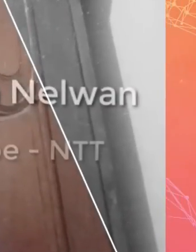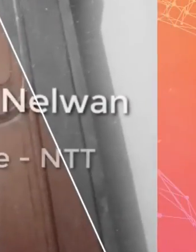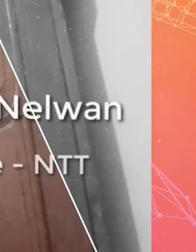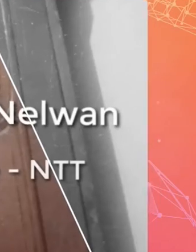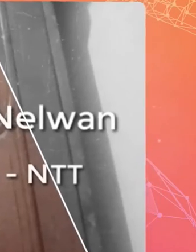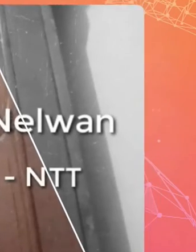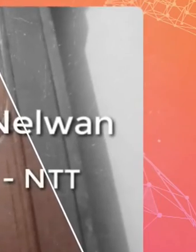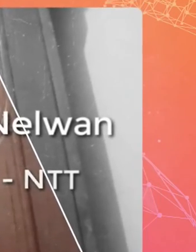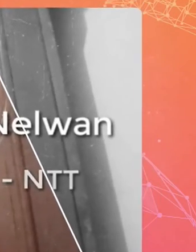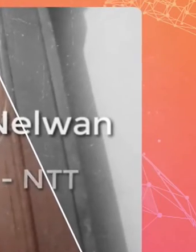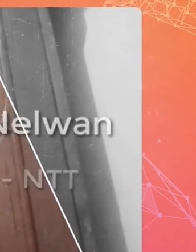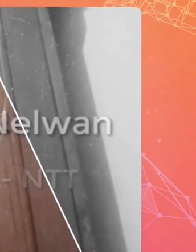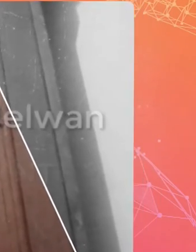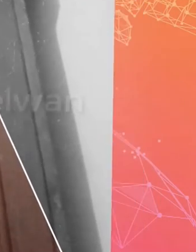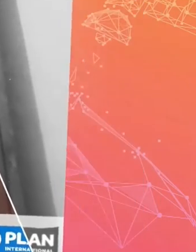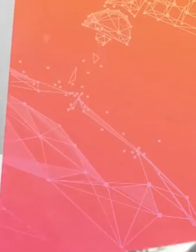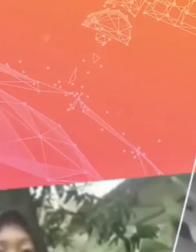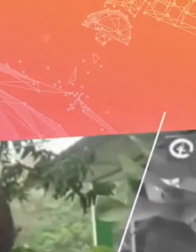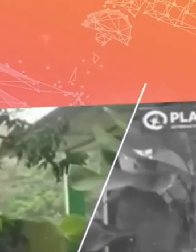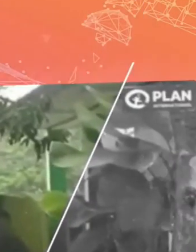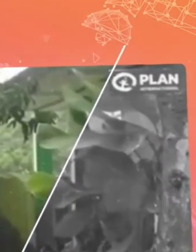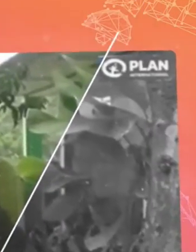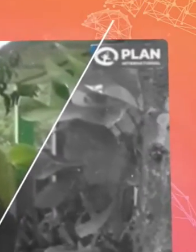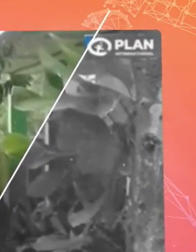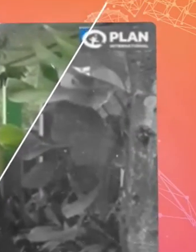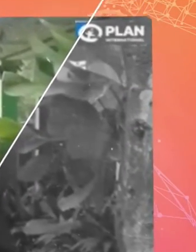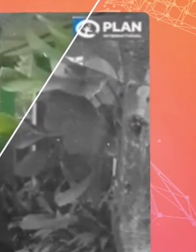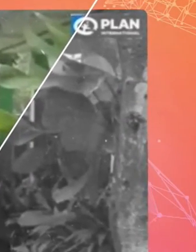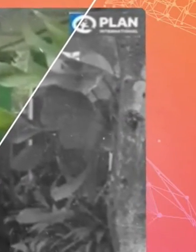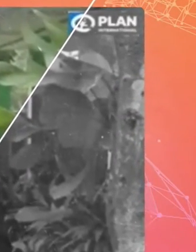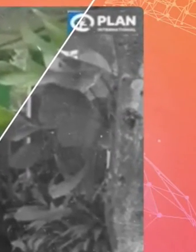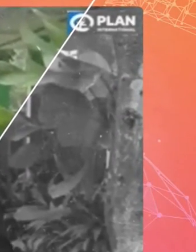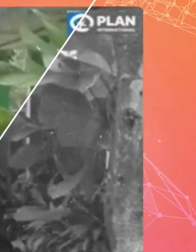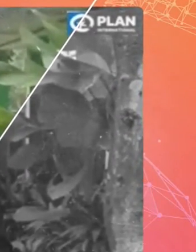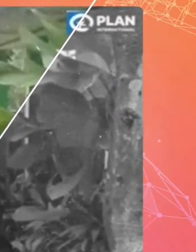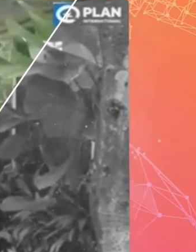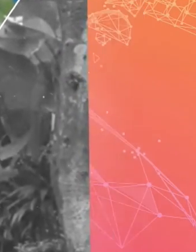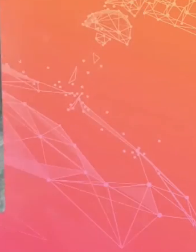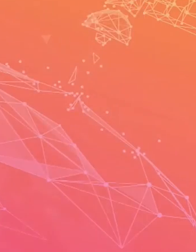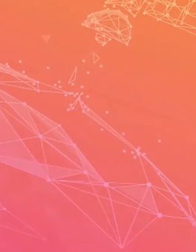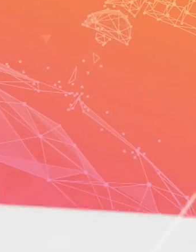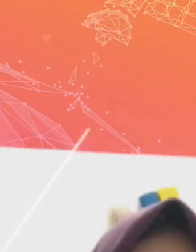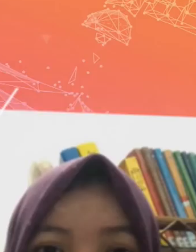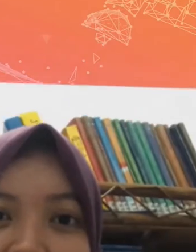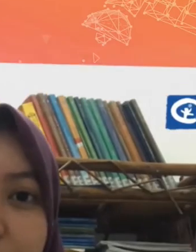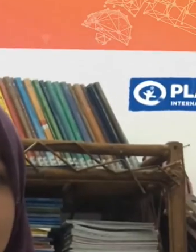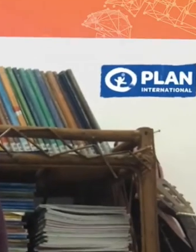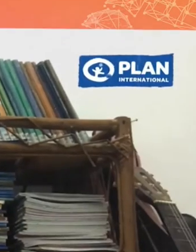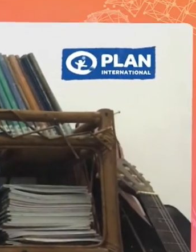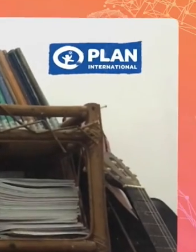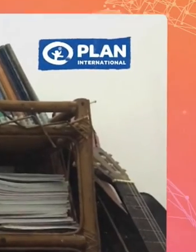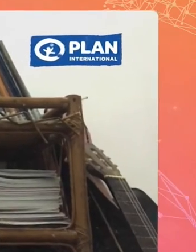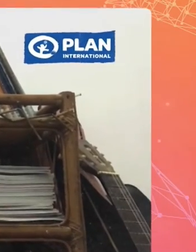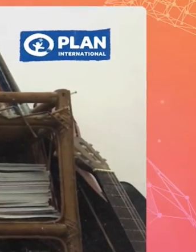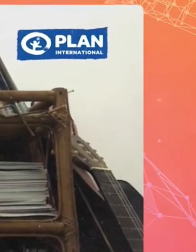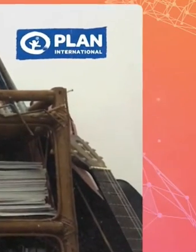Perkenalkan, nama saya Iren, saya berasal dari Kota Soleh. Dalam bentuk pelanggaran privasi, pengawasan, perusahaan reputasi. Kenalin, aku Ami